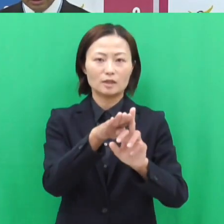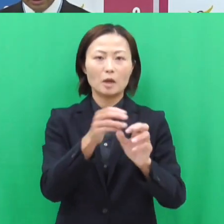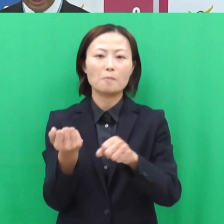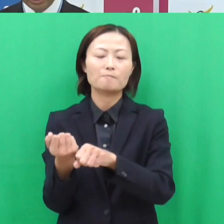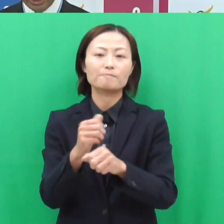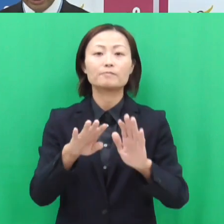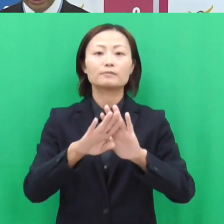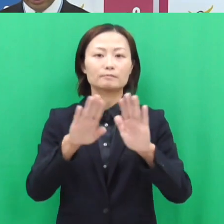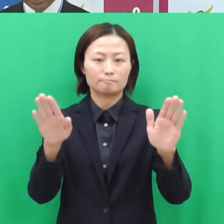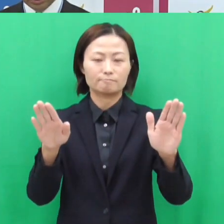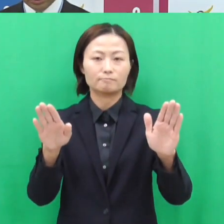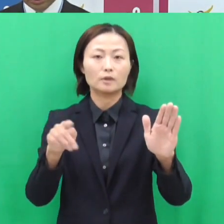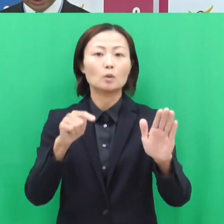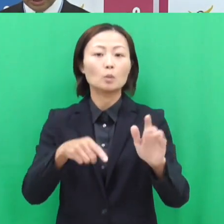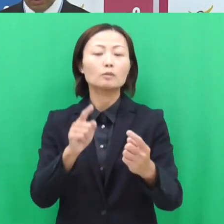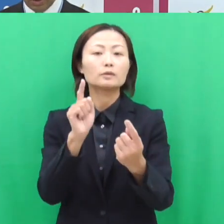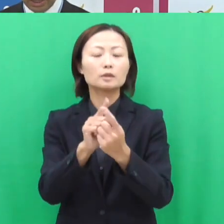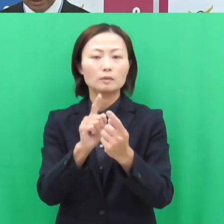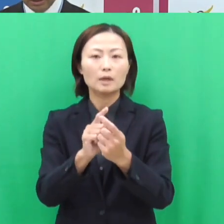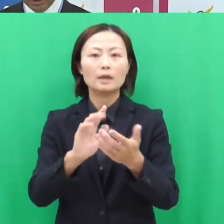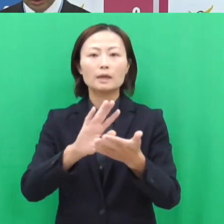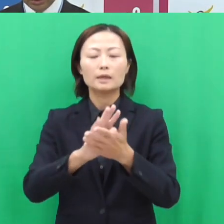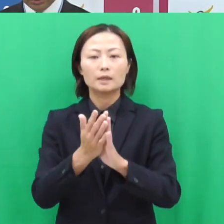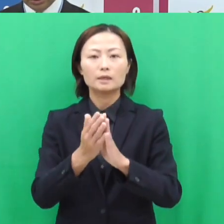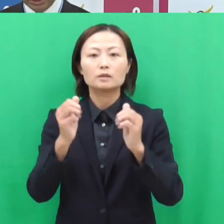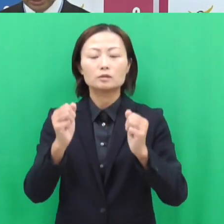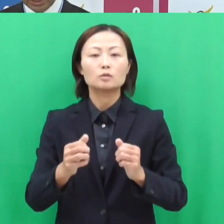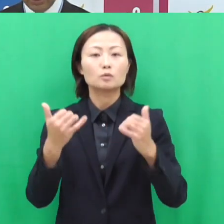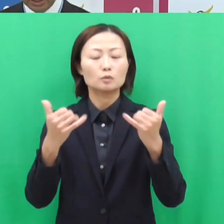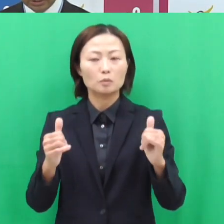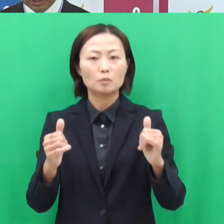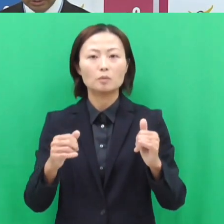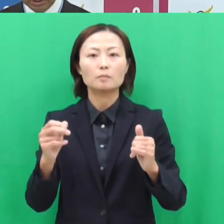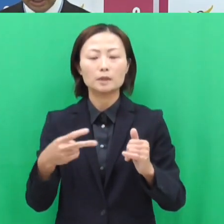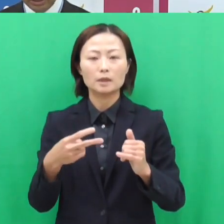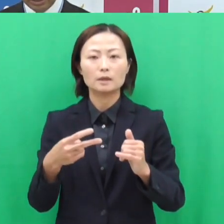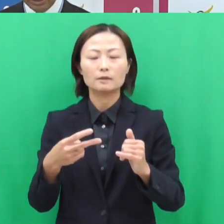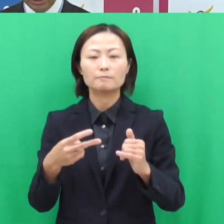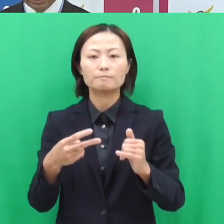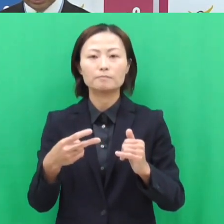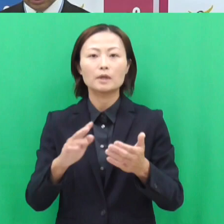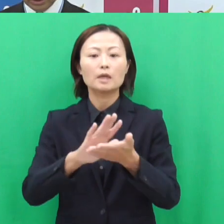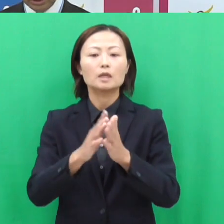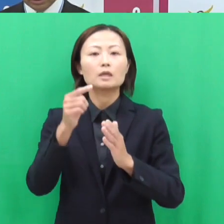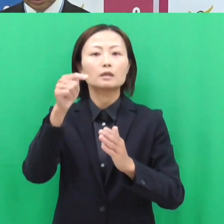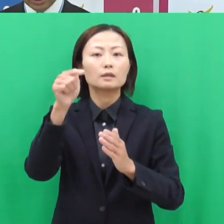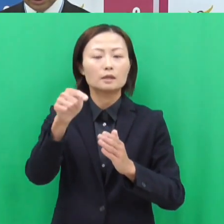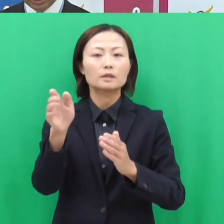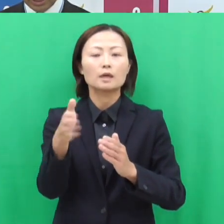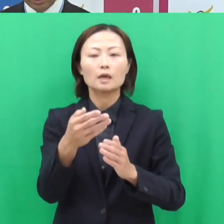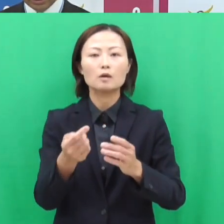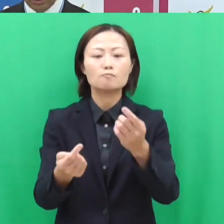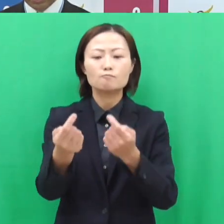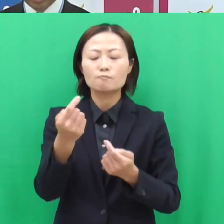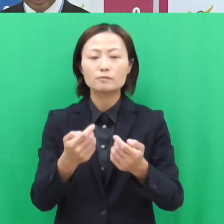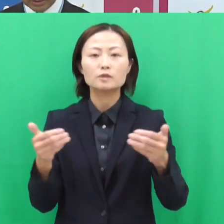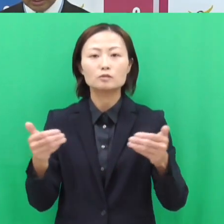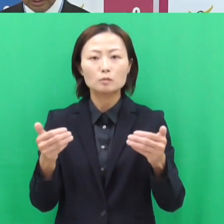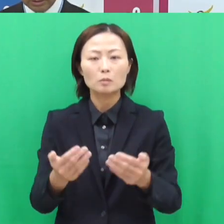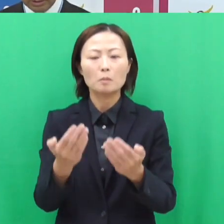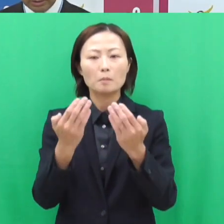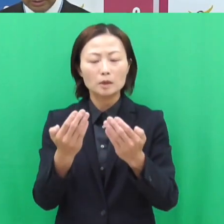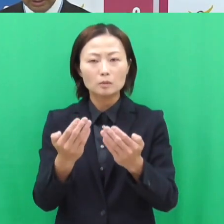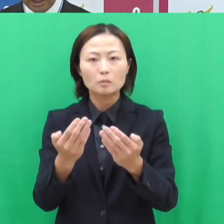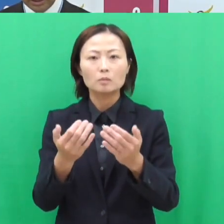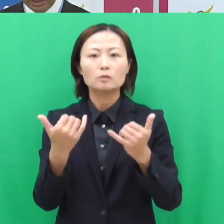対象者は県内に居住する方のほか居住地に関わらず県内に通勤通学している方を含み